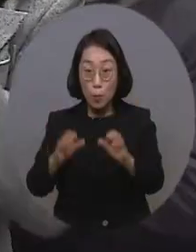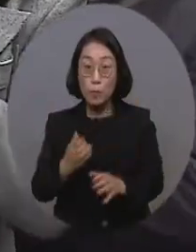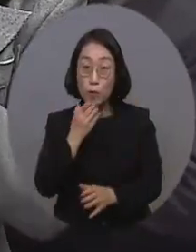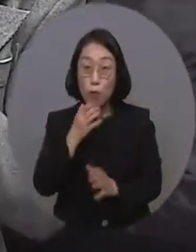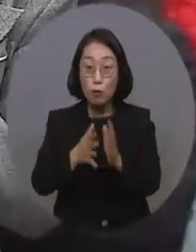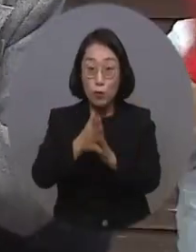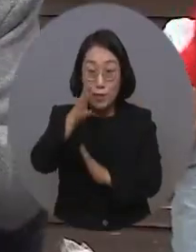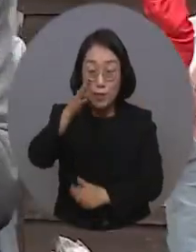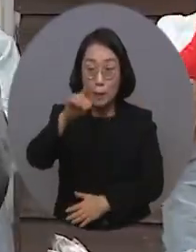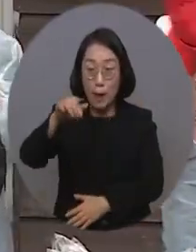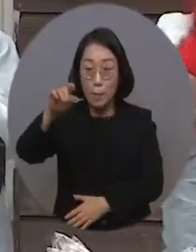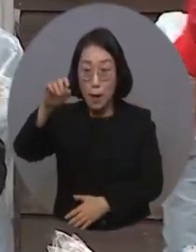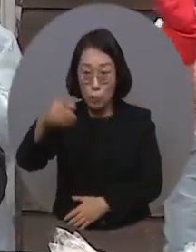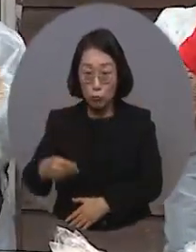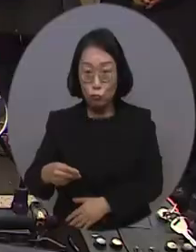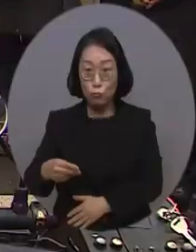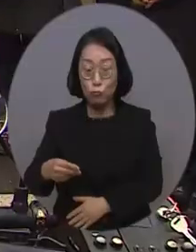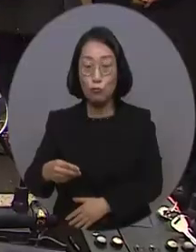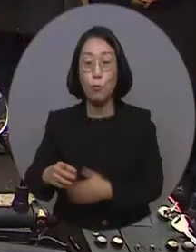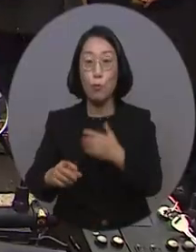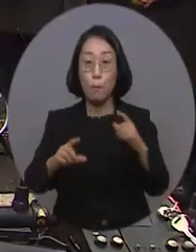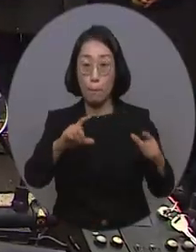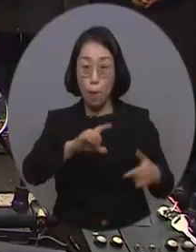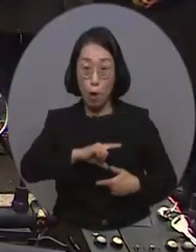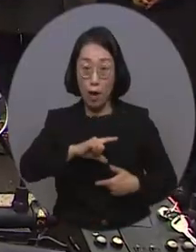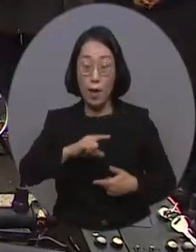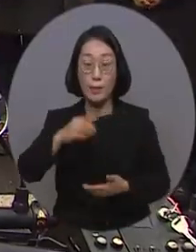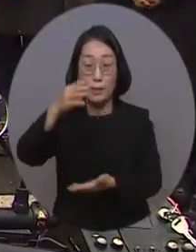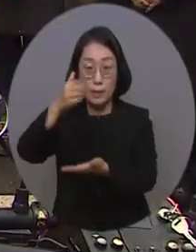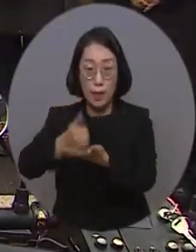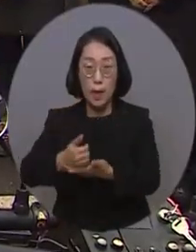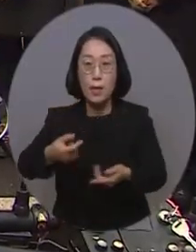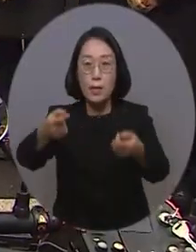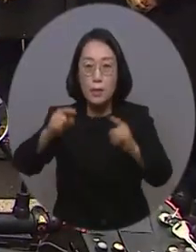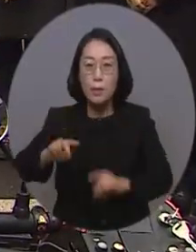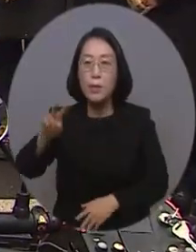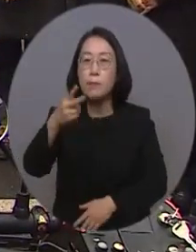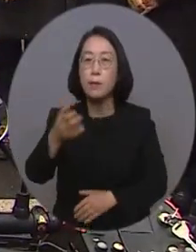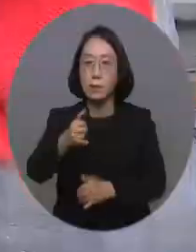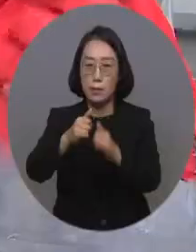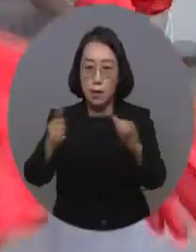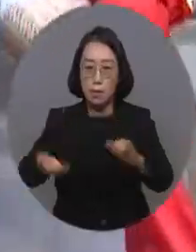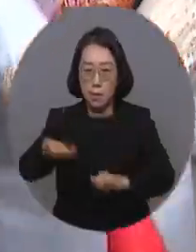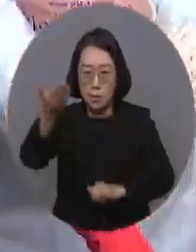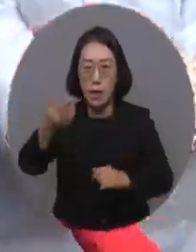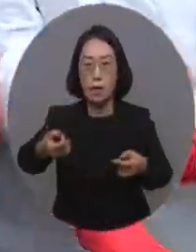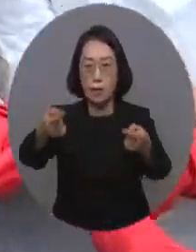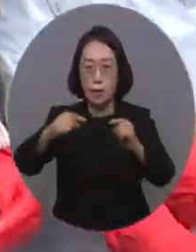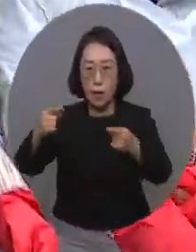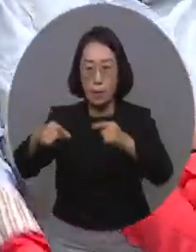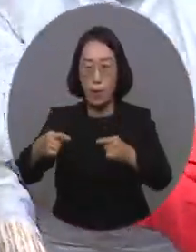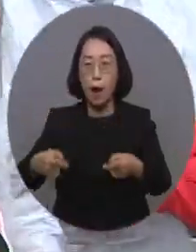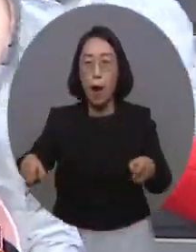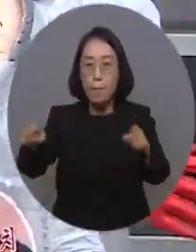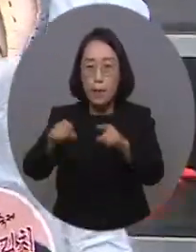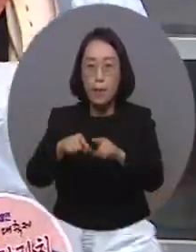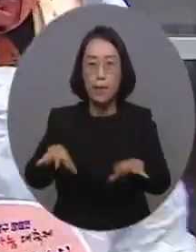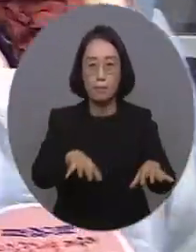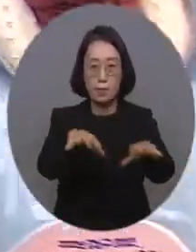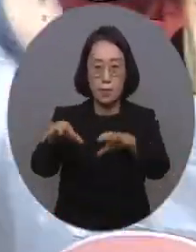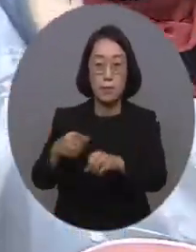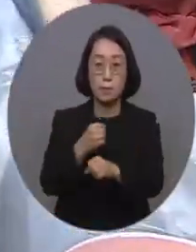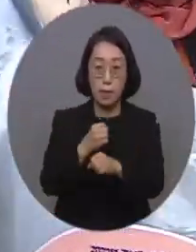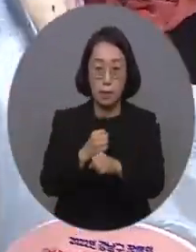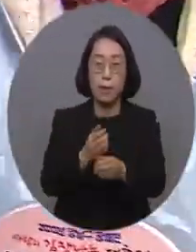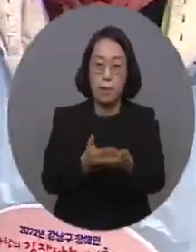서울시 박마루 명예시장을 비롯한 자원봉사자 200여 명이 참석한 가운데 함께 김치를 담그며 나눔의